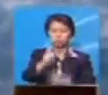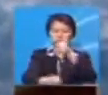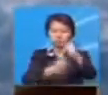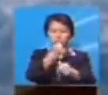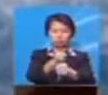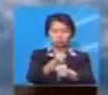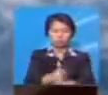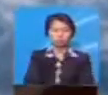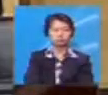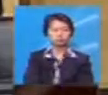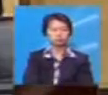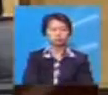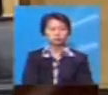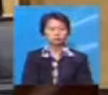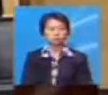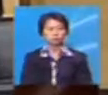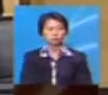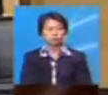tahun.